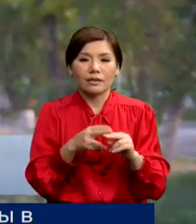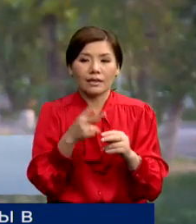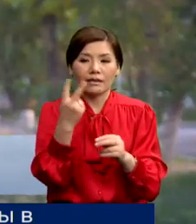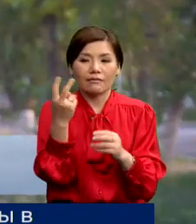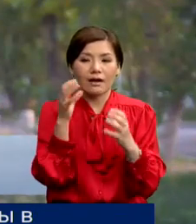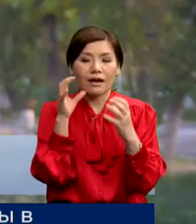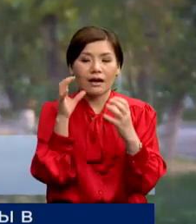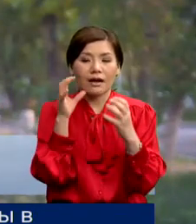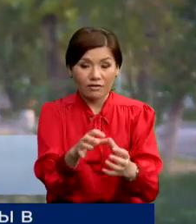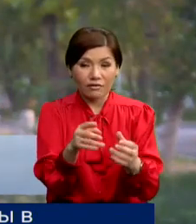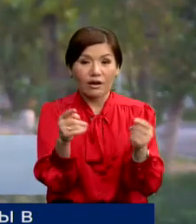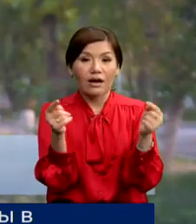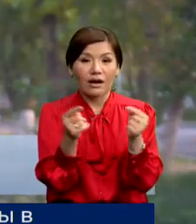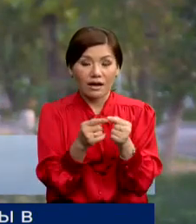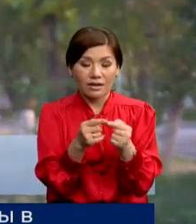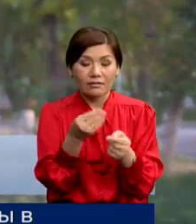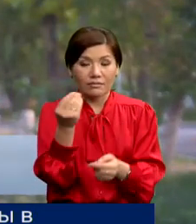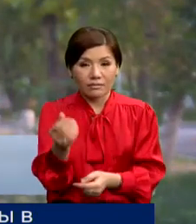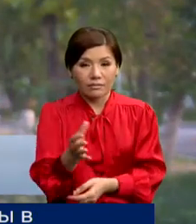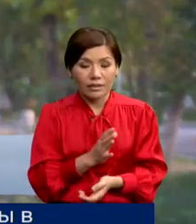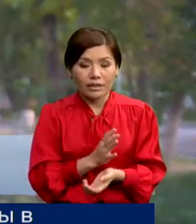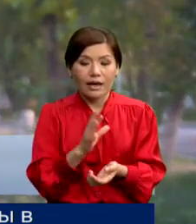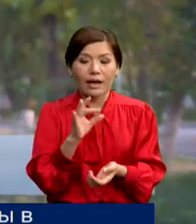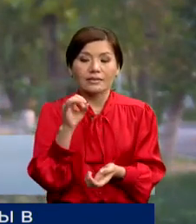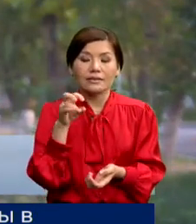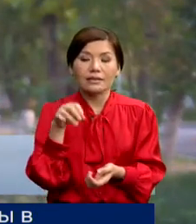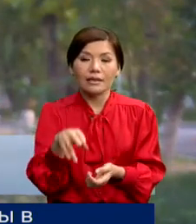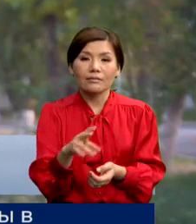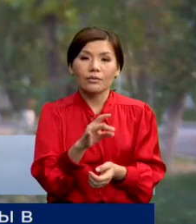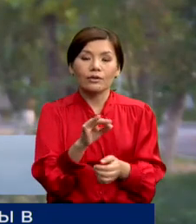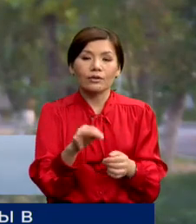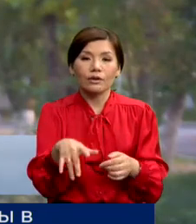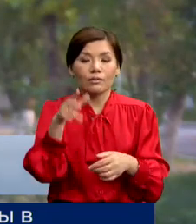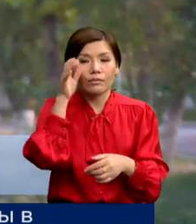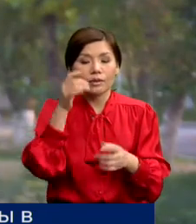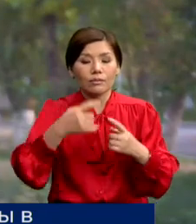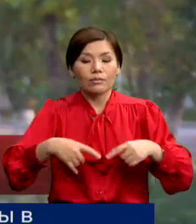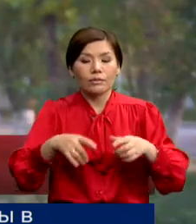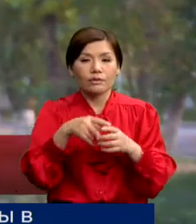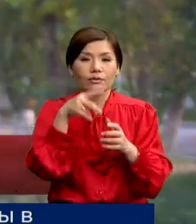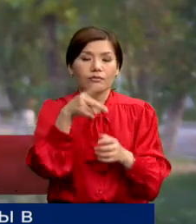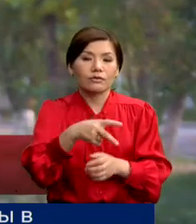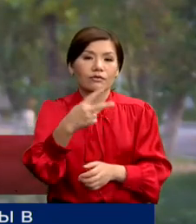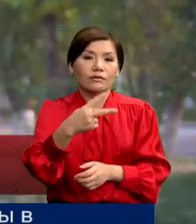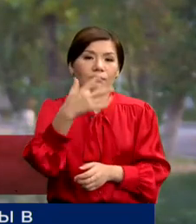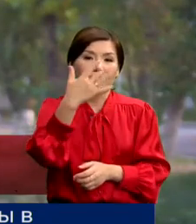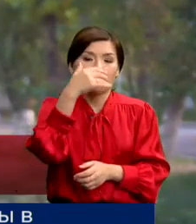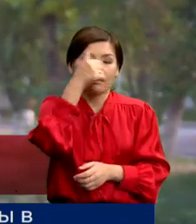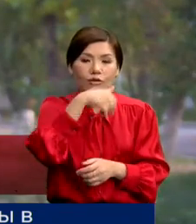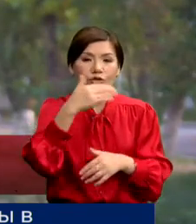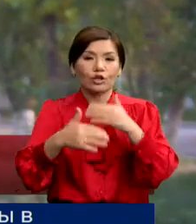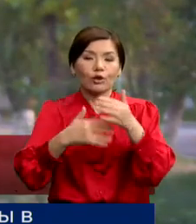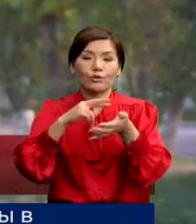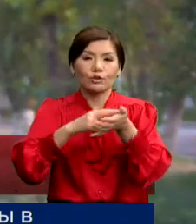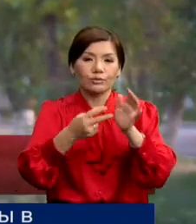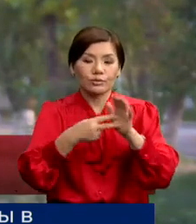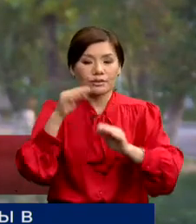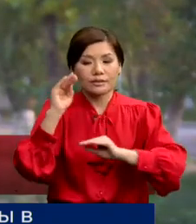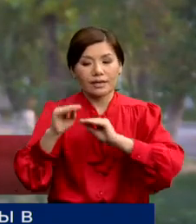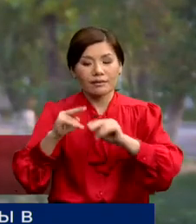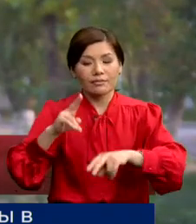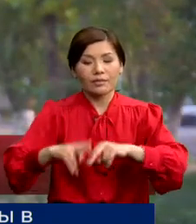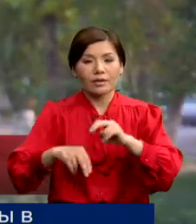автобусты жалдап қойған, ал қажетті акт және спорт залын аудандық білім бөлімі тек 2025 жылы даму жоспарына сай салынады деп